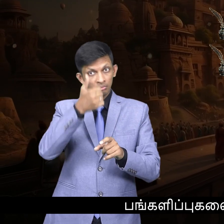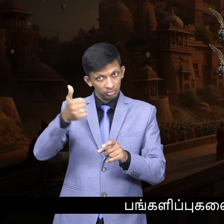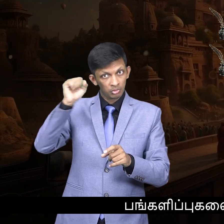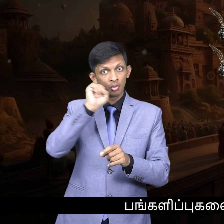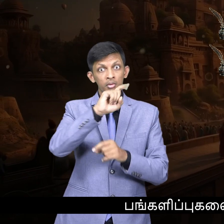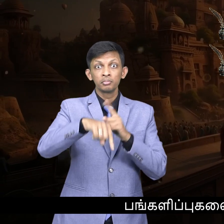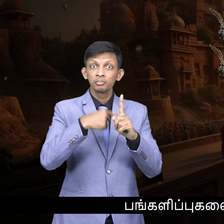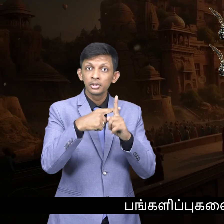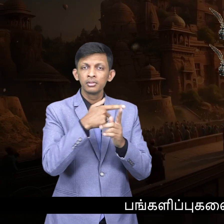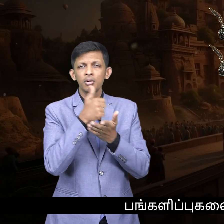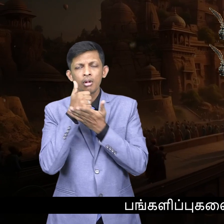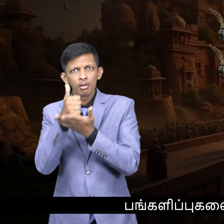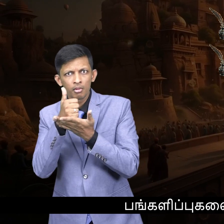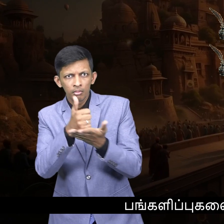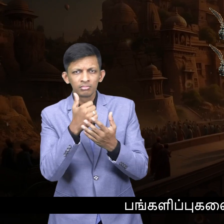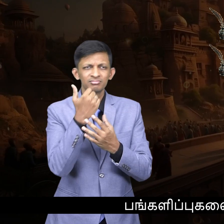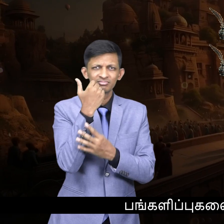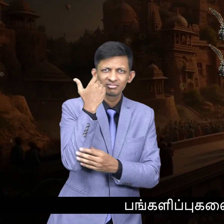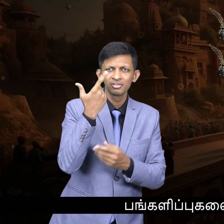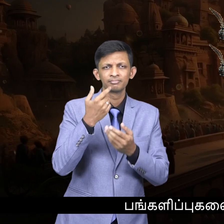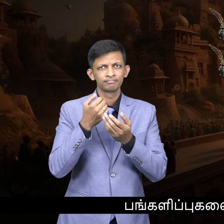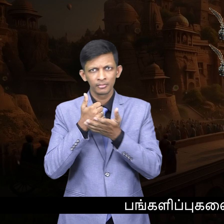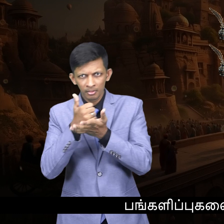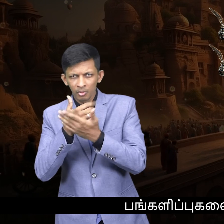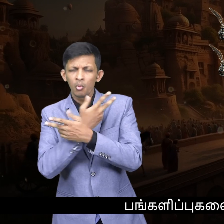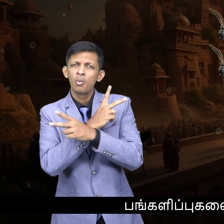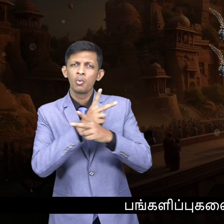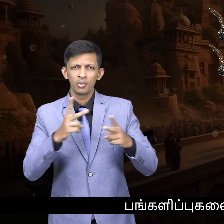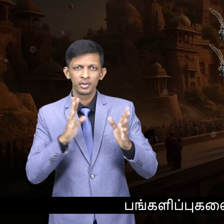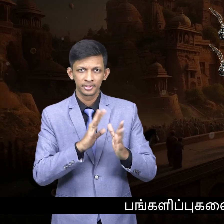அவர்களின் பங்களிப்புகளை பற்றி அறிவீர்கள்.